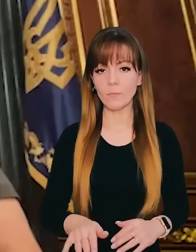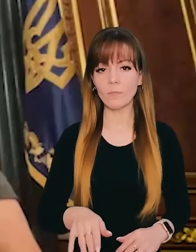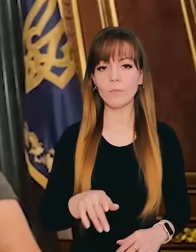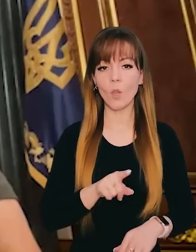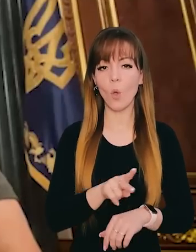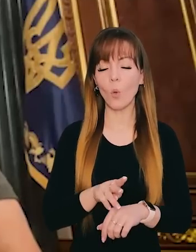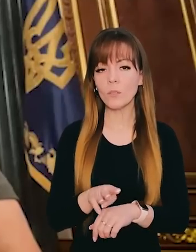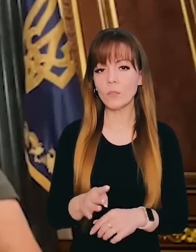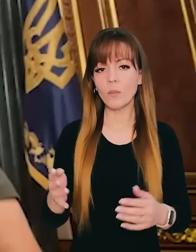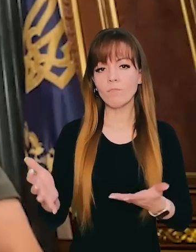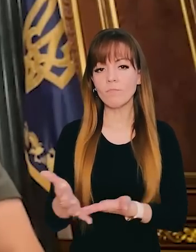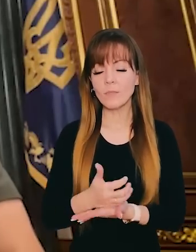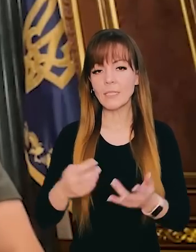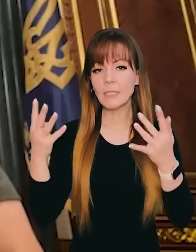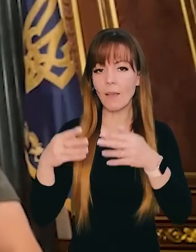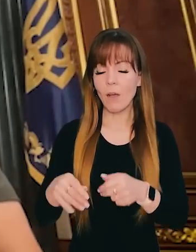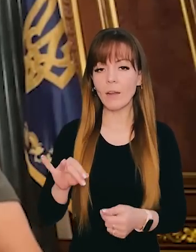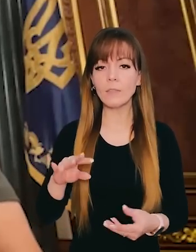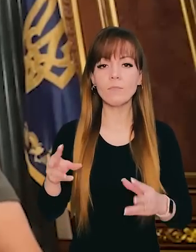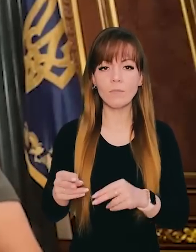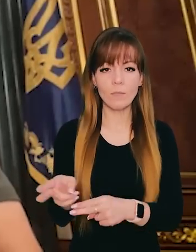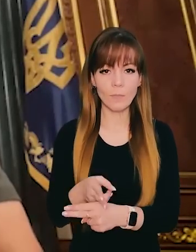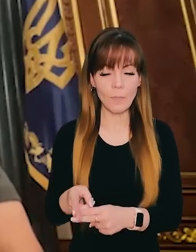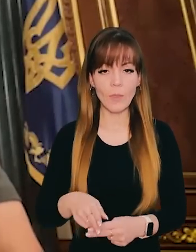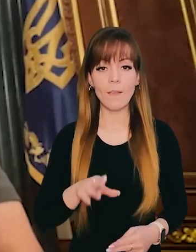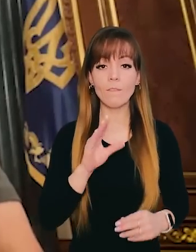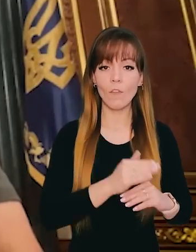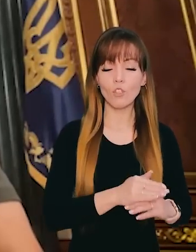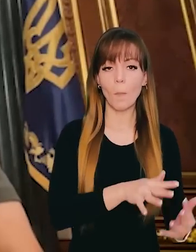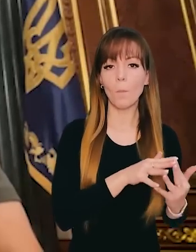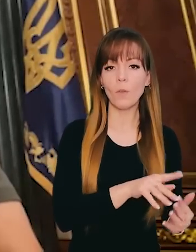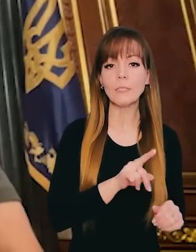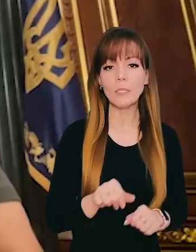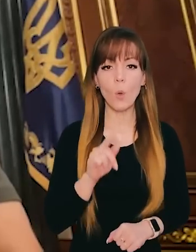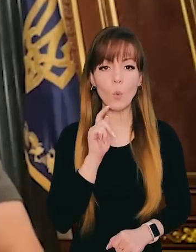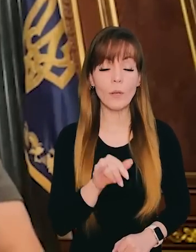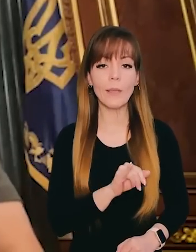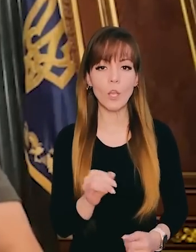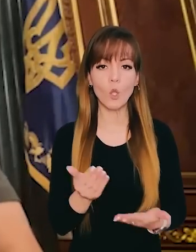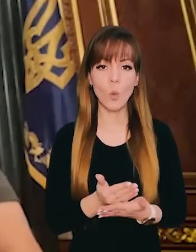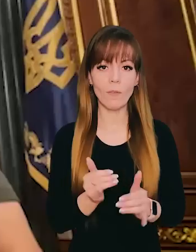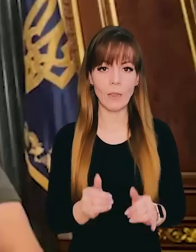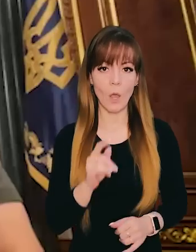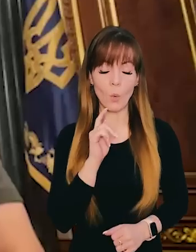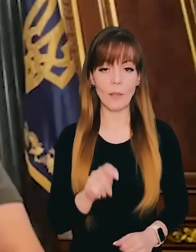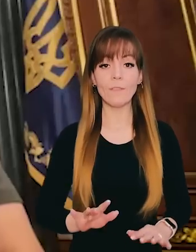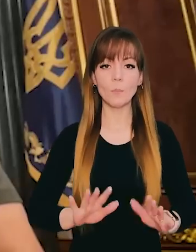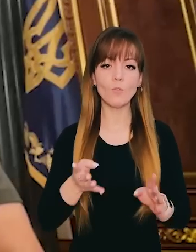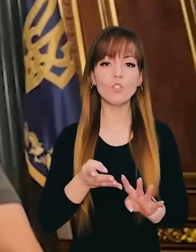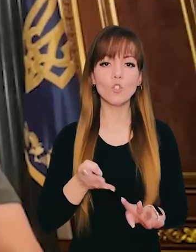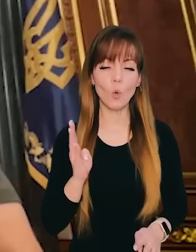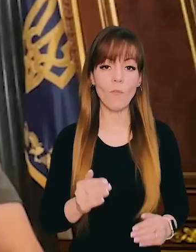години розбору Завалів і ліквідації наслідків ударів вечір боїв за Україну і новин для України